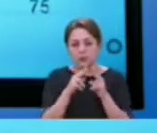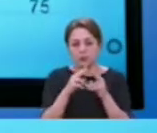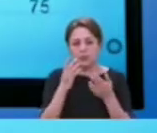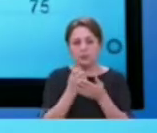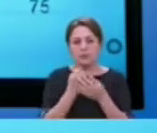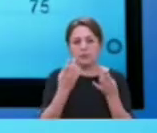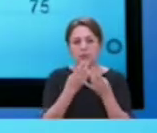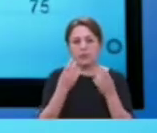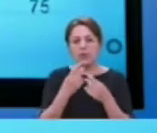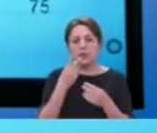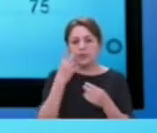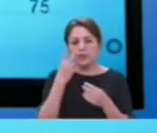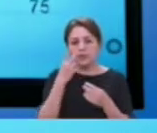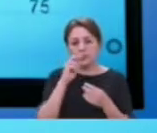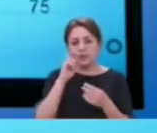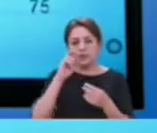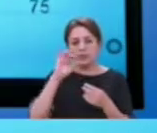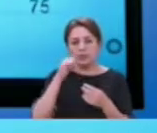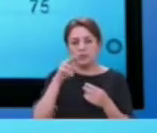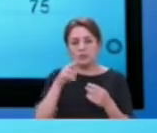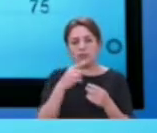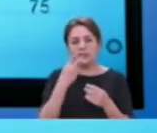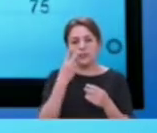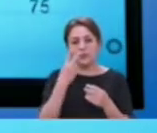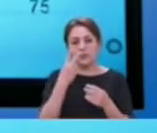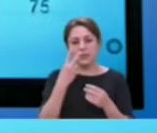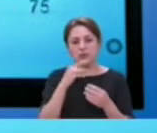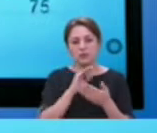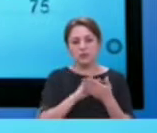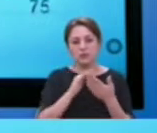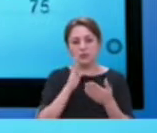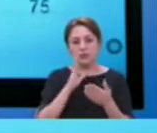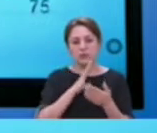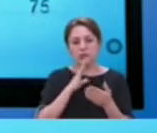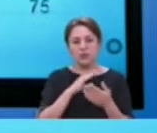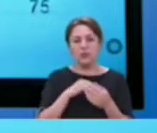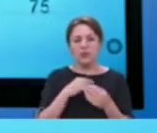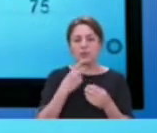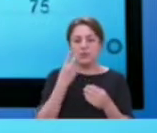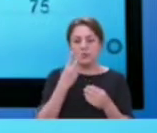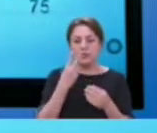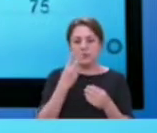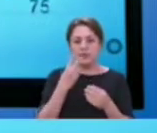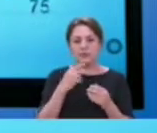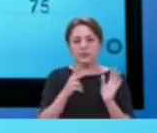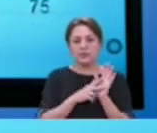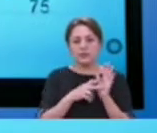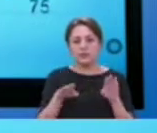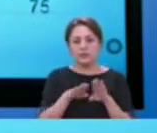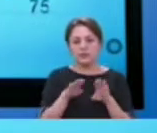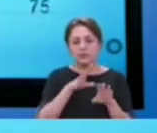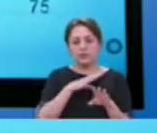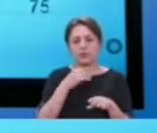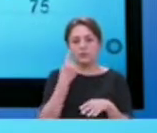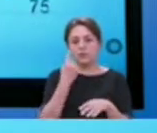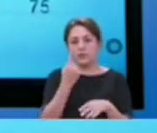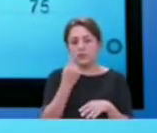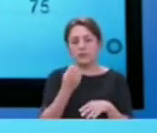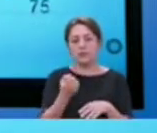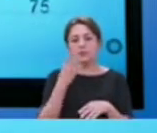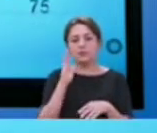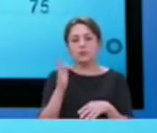kerak. 2ta bo'lmasida sonlar yozilgan. 2ta bo'lmasi 8 ga teng bo'lsa, bitta bo'lmasi nechchi